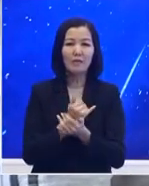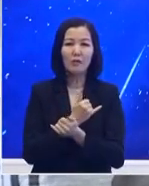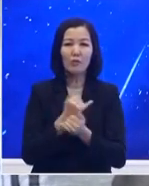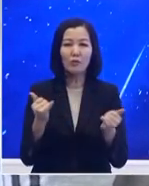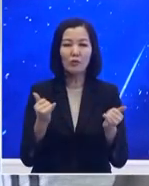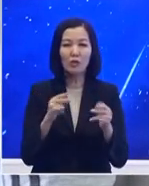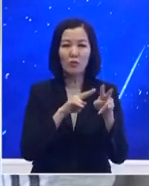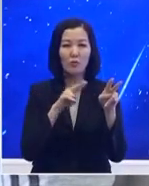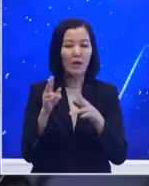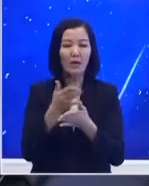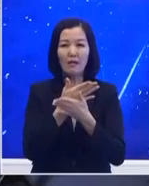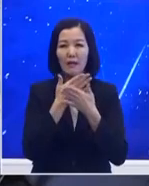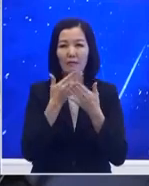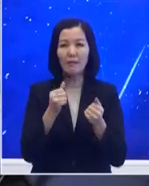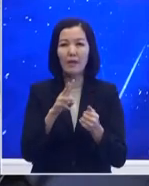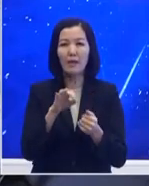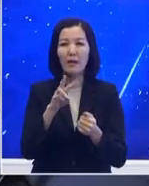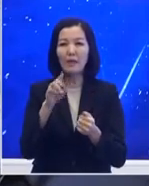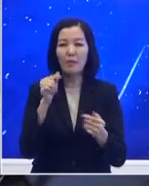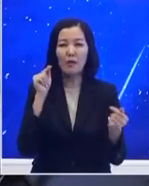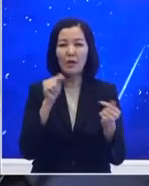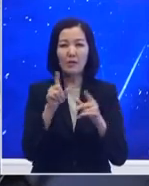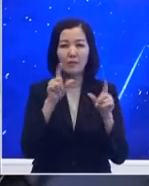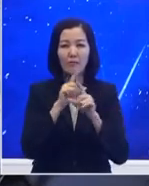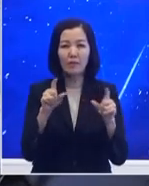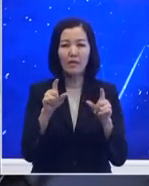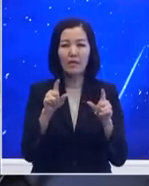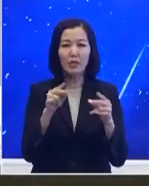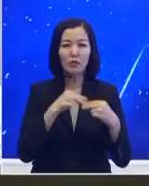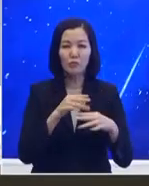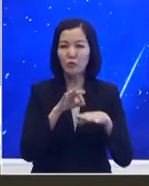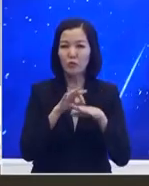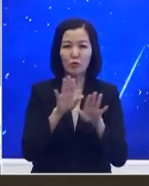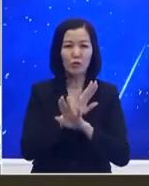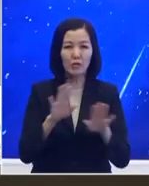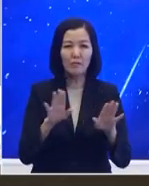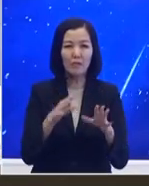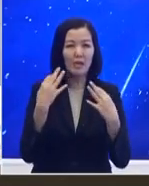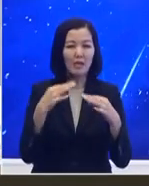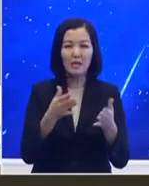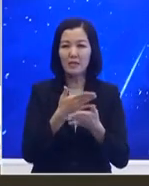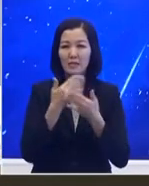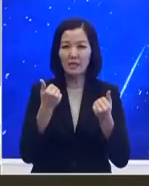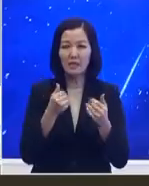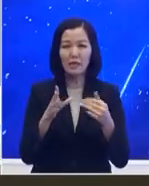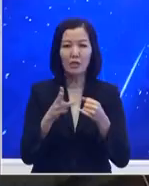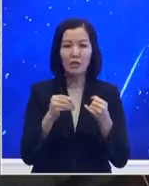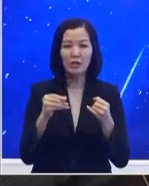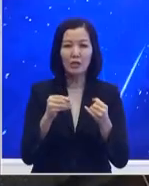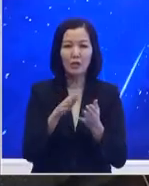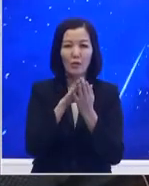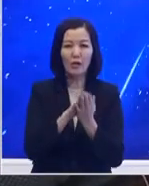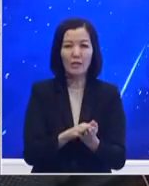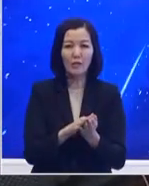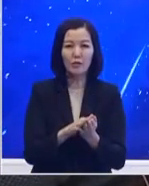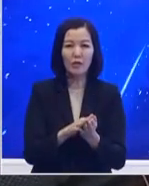саласы бақыланбайды. Монополияға қарсы мекемелер олармен айналыспайды, қызметтері лицензияланбайды. Жерлеумен айналысу үшін тек